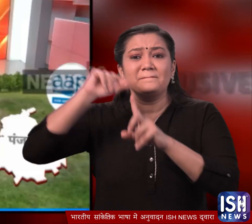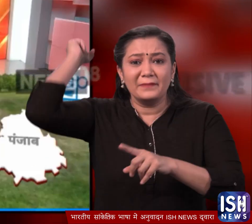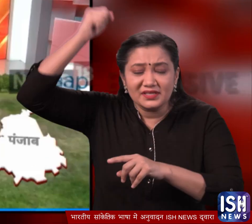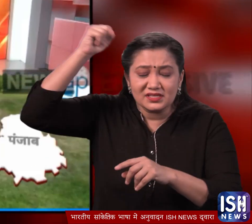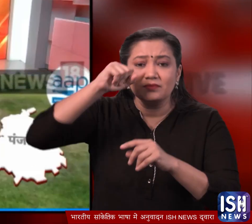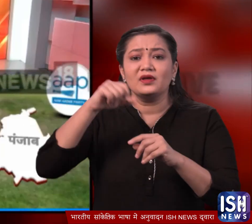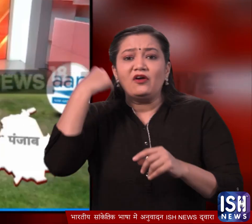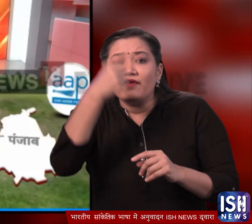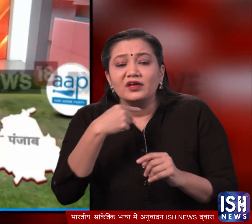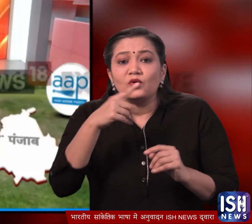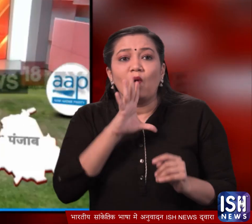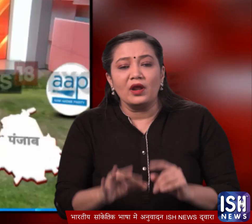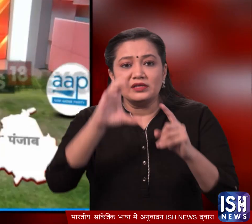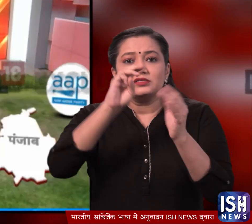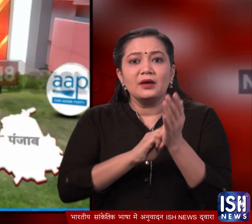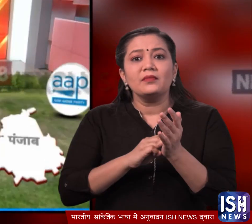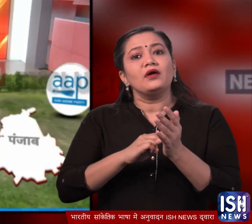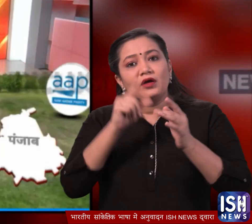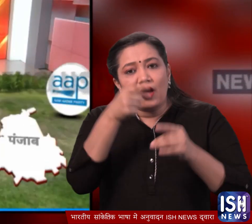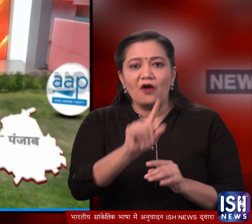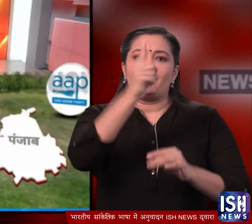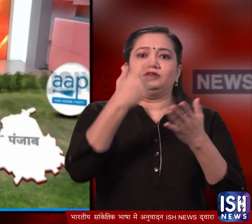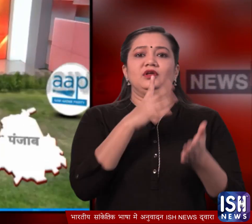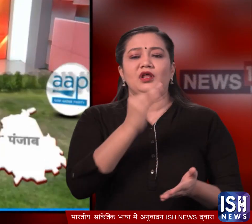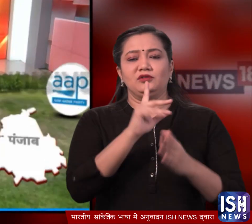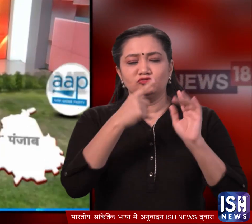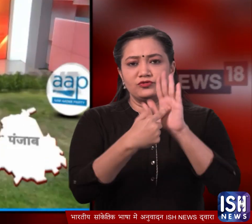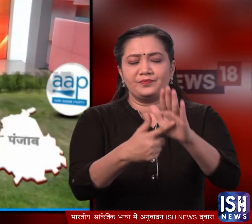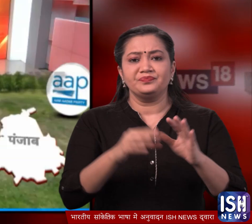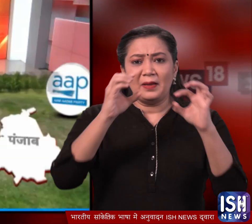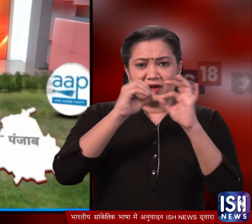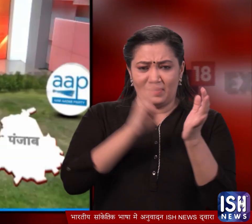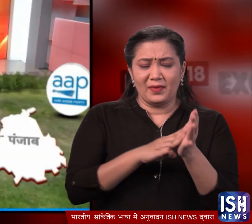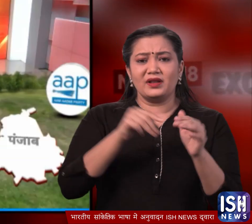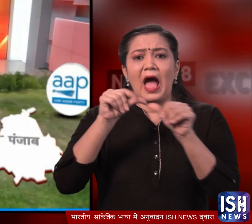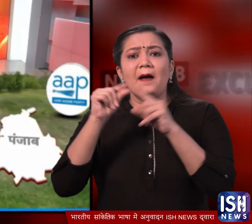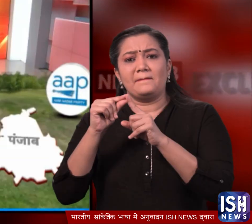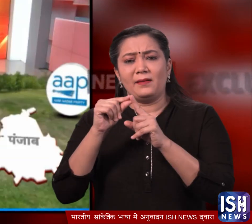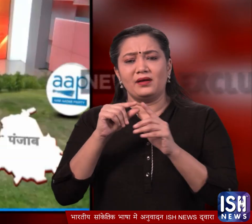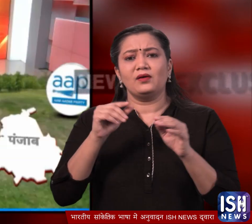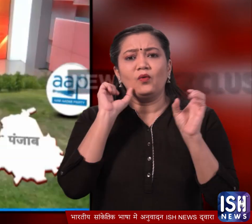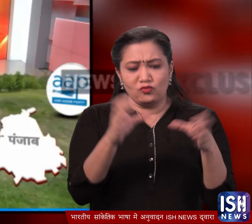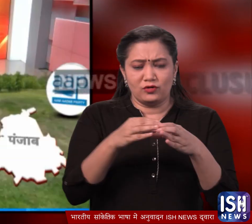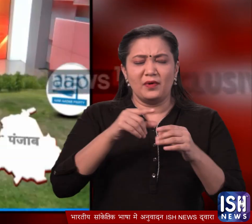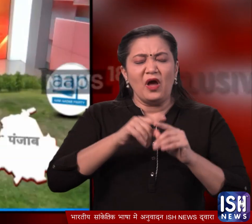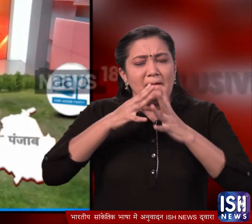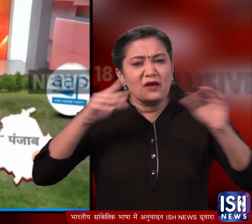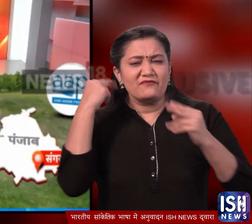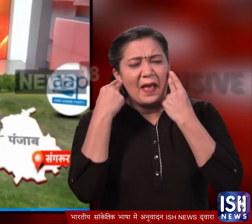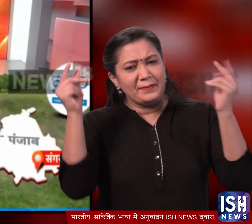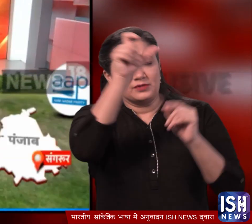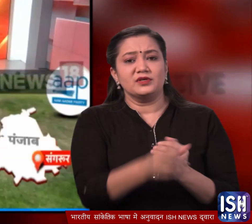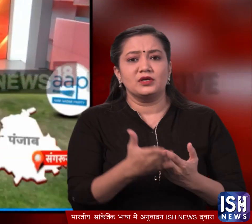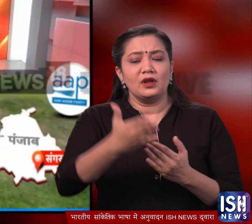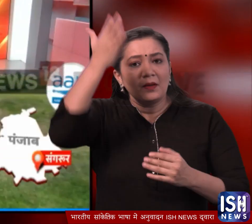जल्द कर सकती है। और अगर ऐसा हुआ तो आम आदमी पार्टी पंजाब में मुख्यमंत्री चेहरे की घोषणा करने वाली पहली पार्टी होगी। असल में भगवंत